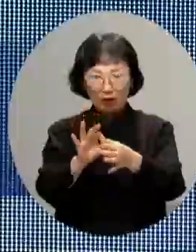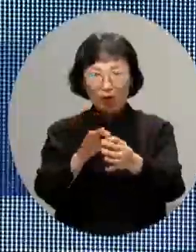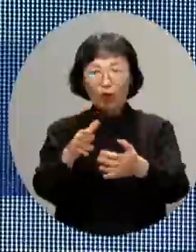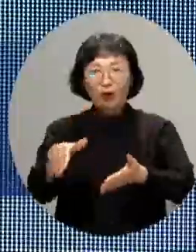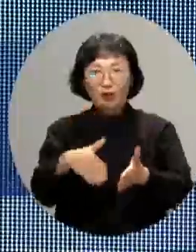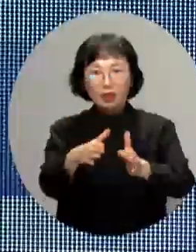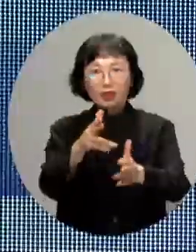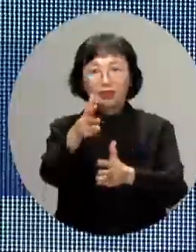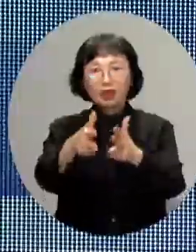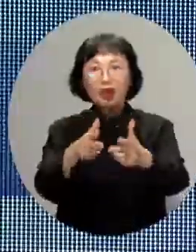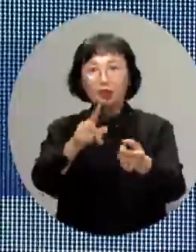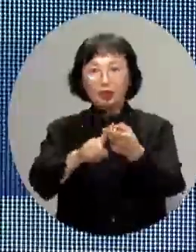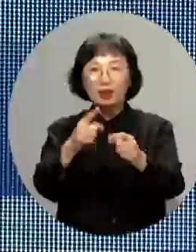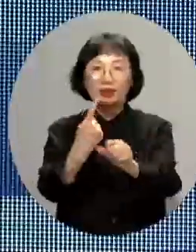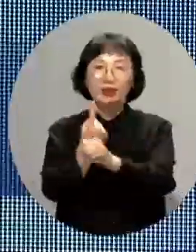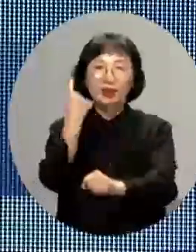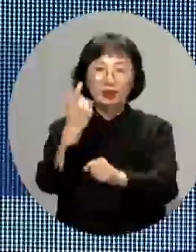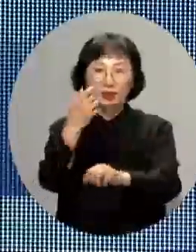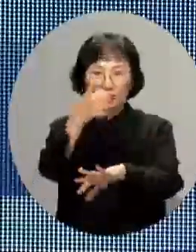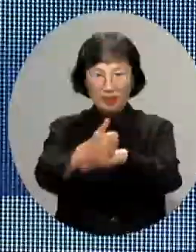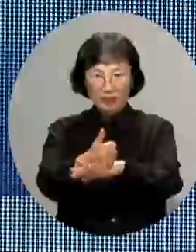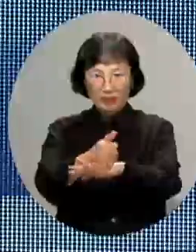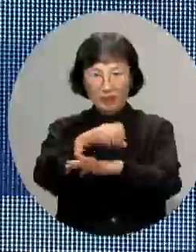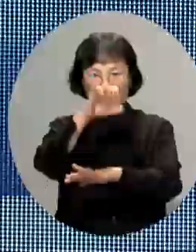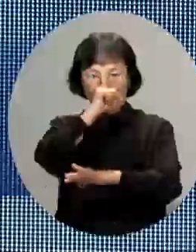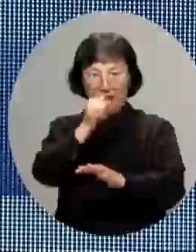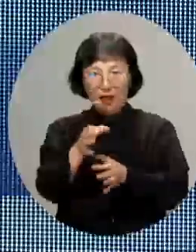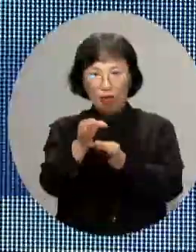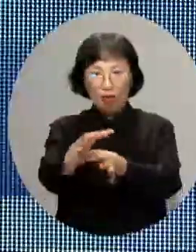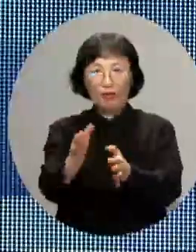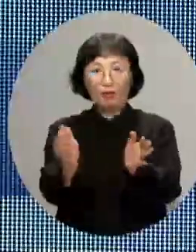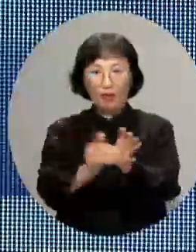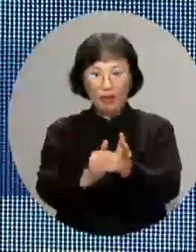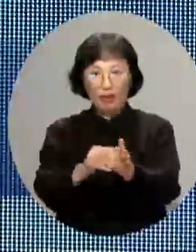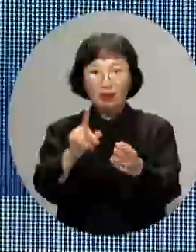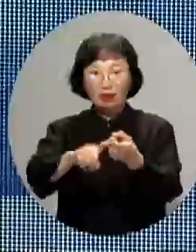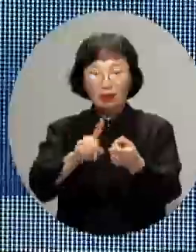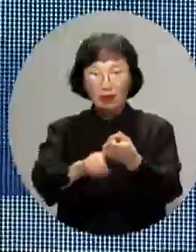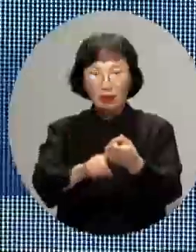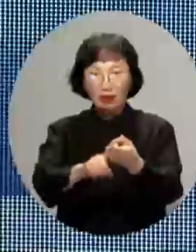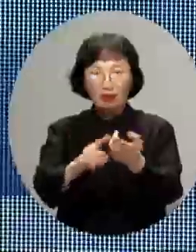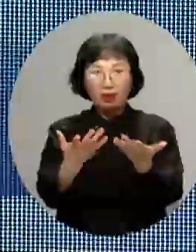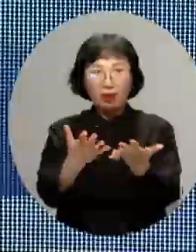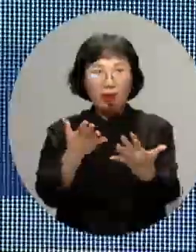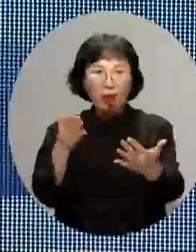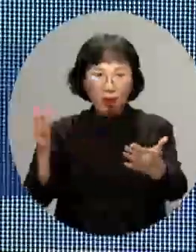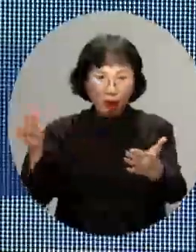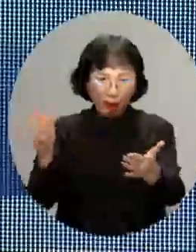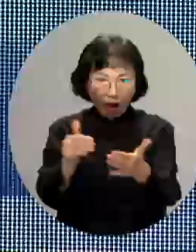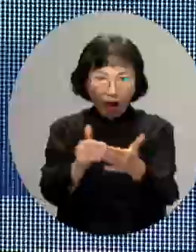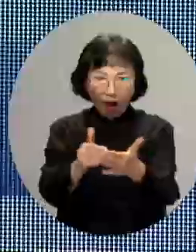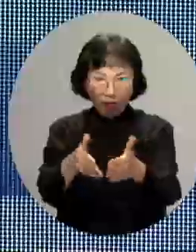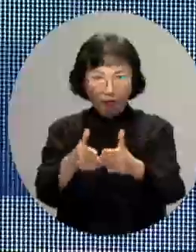사업도 작년 말에 예타를 통과하여 이제 착공을 눈앞에 두고